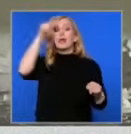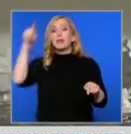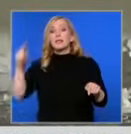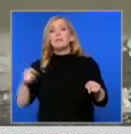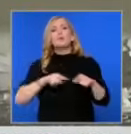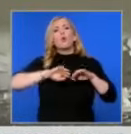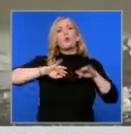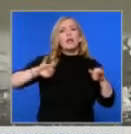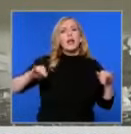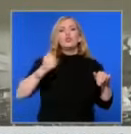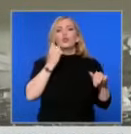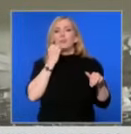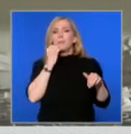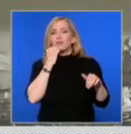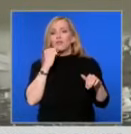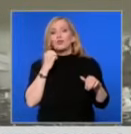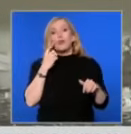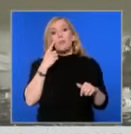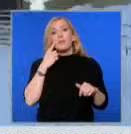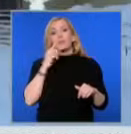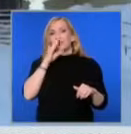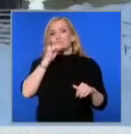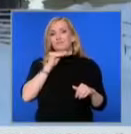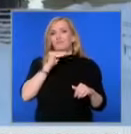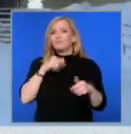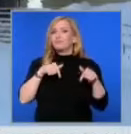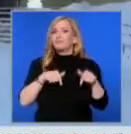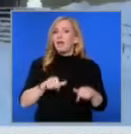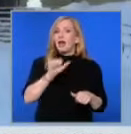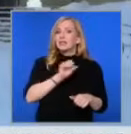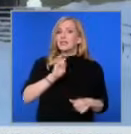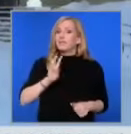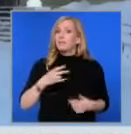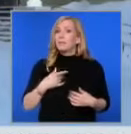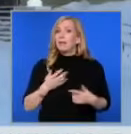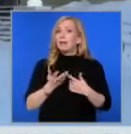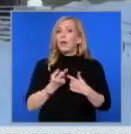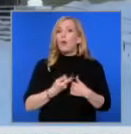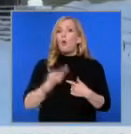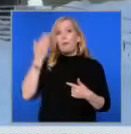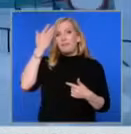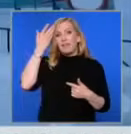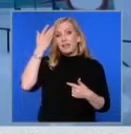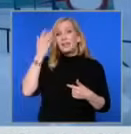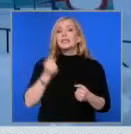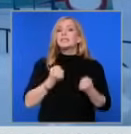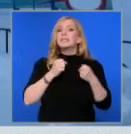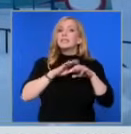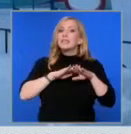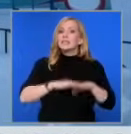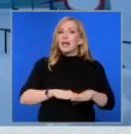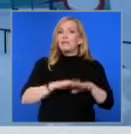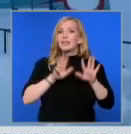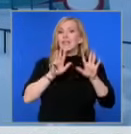очевиден опит гласът му да бъде заглушен, коментират анализатори. Алексей Навални има няколко обвинения, излежава 9 годишна